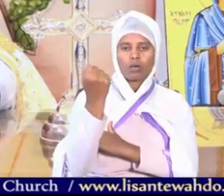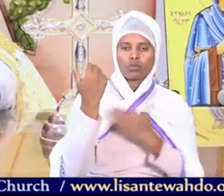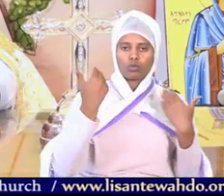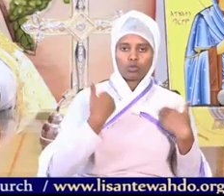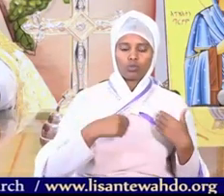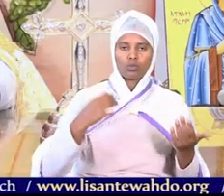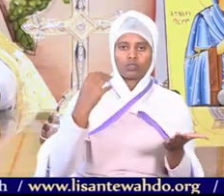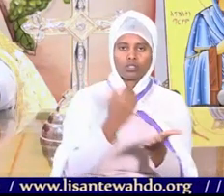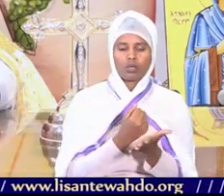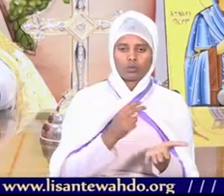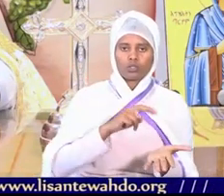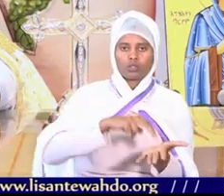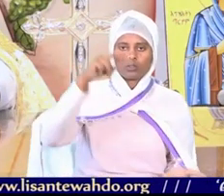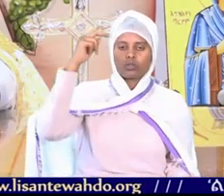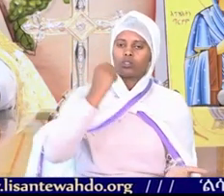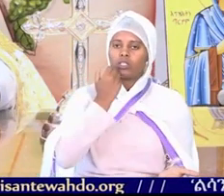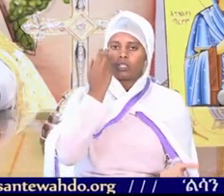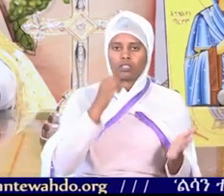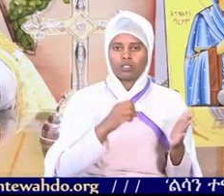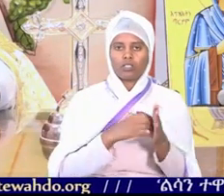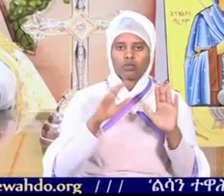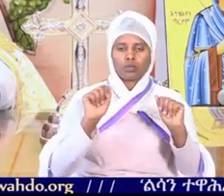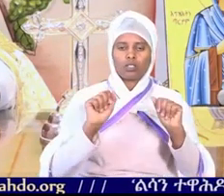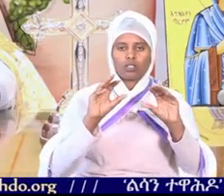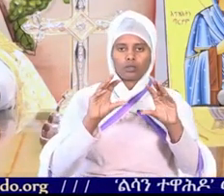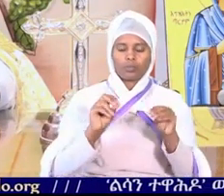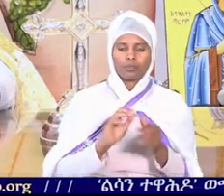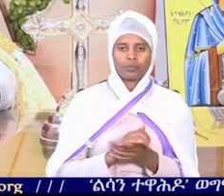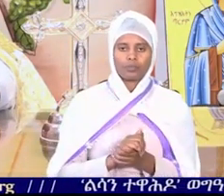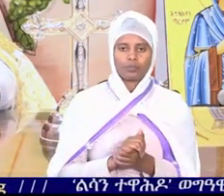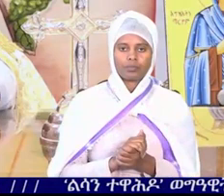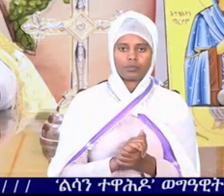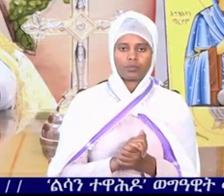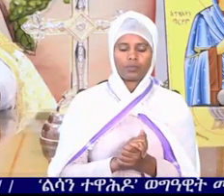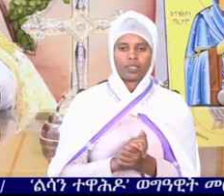መለኮቱ ንሞት ስዒሩ ስንሳአሉ ዕለ ስለ ዝኾነ እዩ።